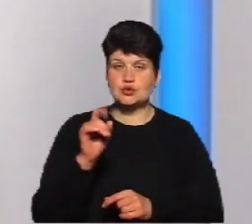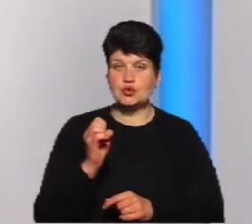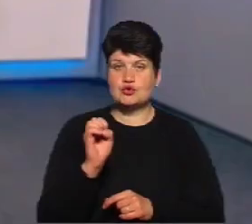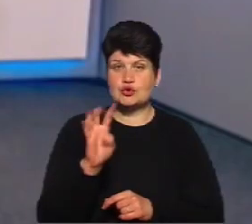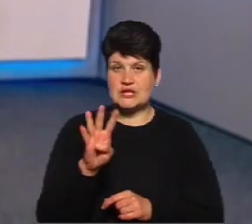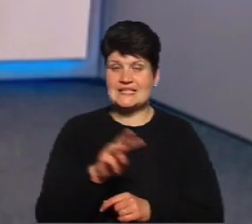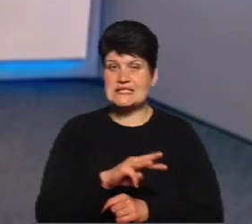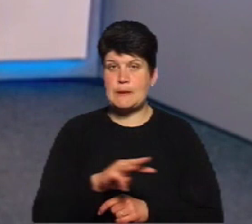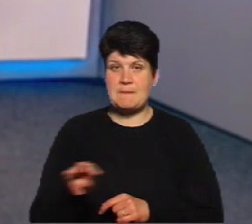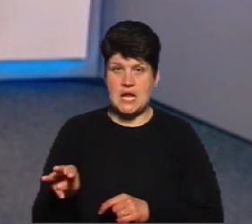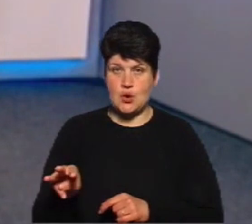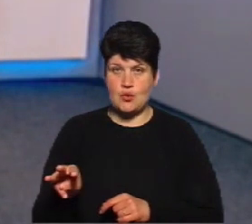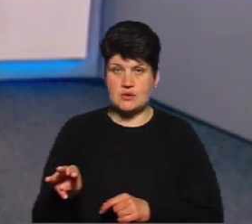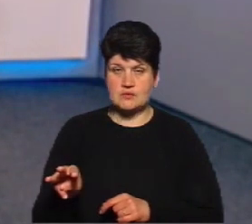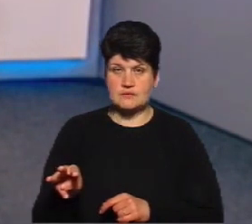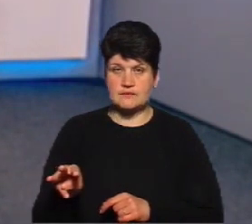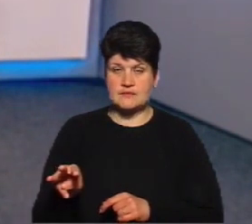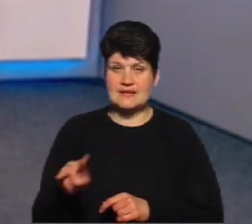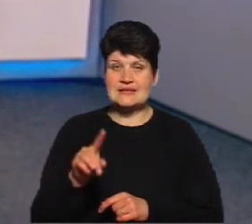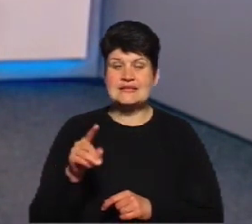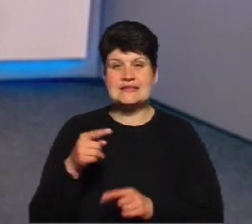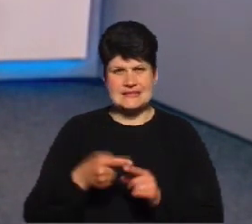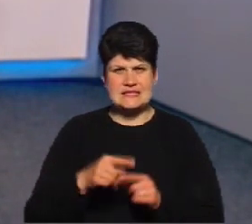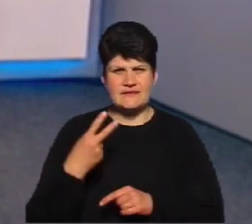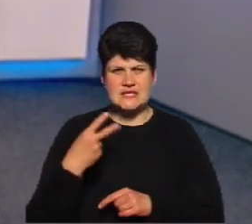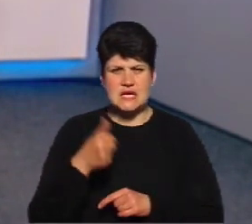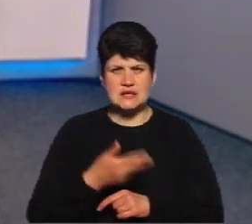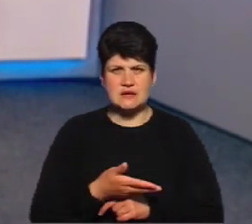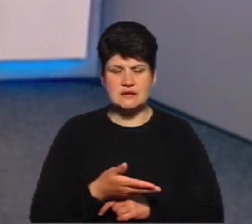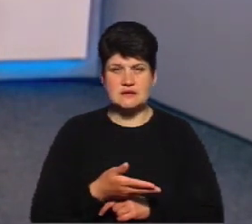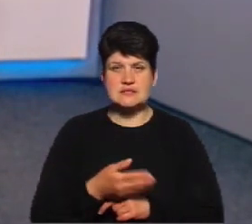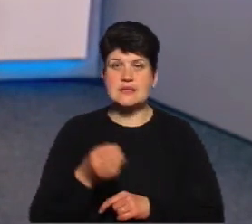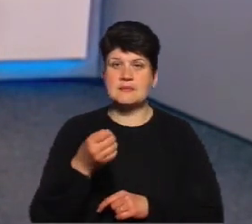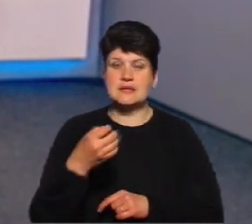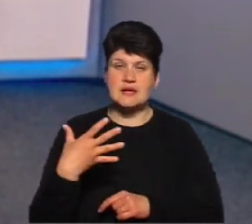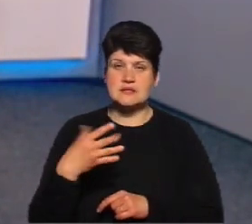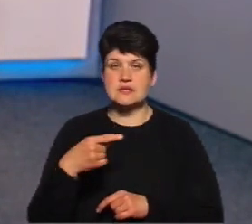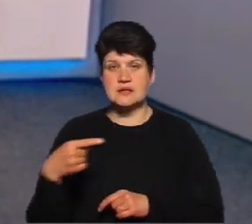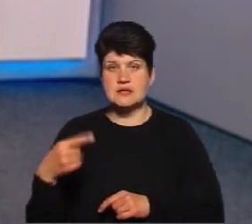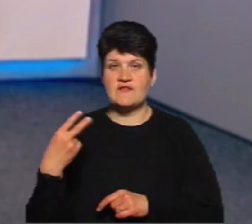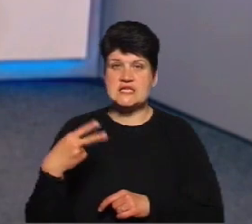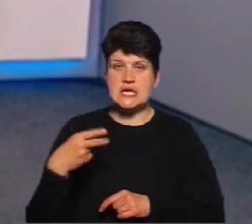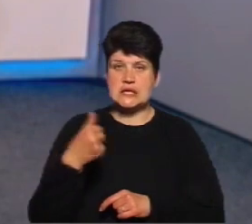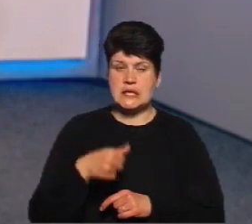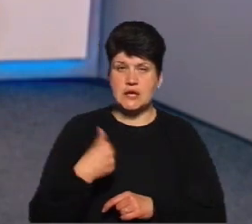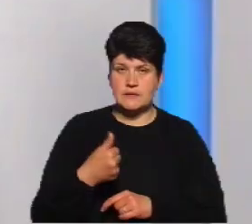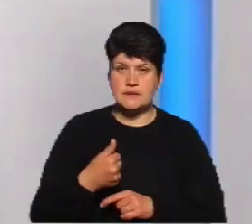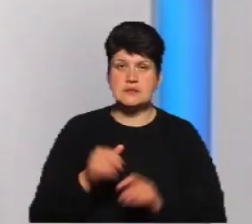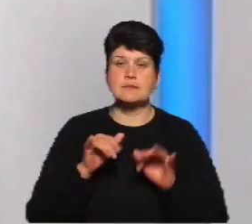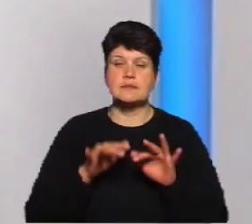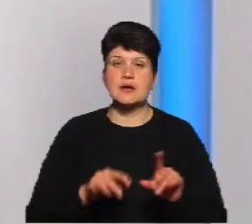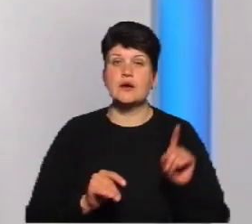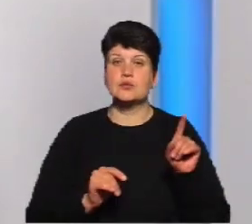мільйонів бюджетних коштів. Це за 20-й рік чи за 15-й і 20-й. Річ у тім, що в